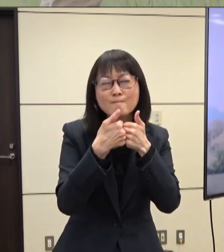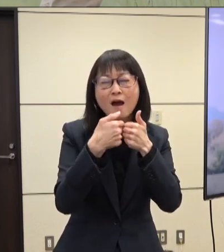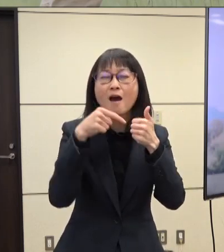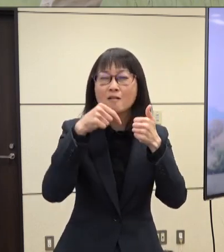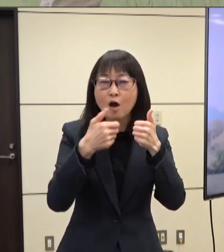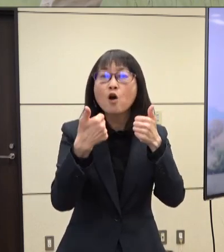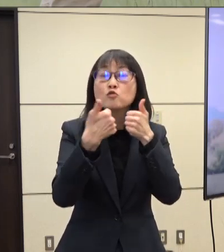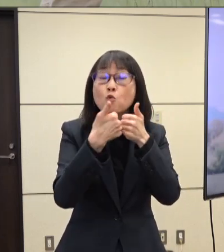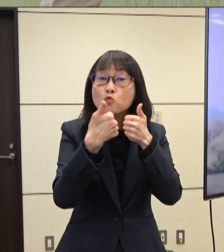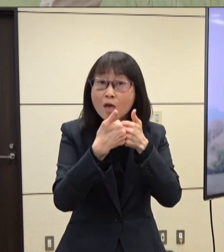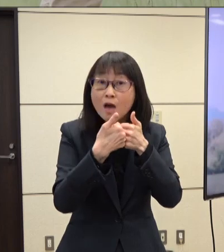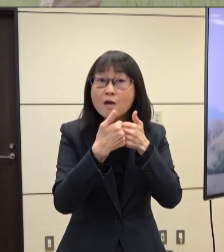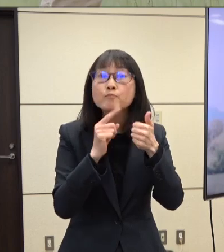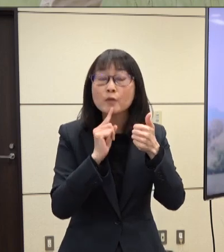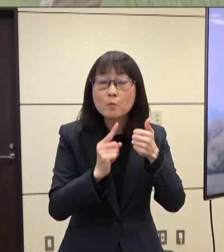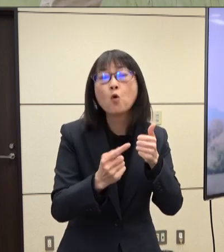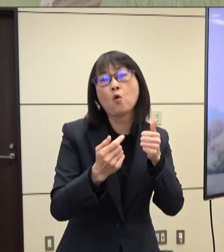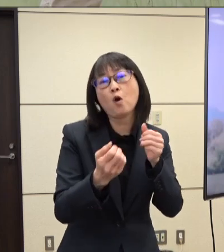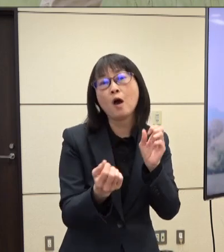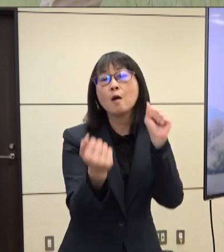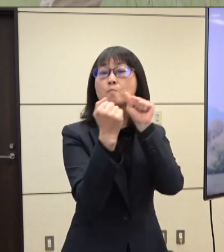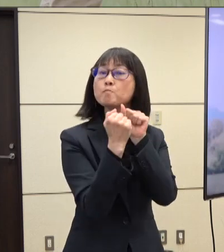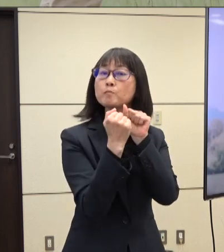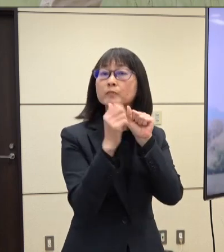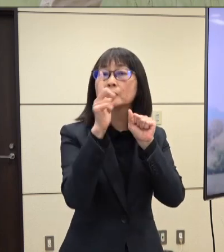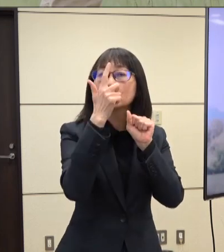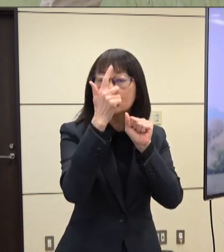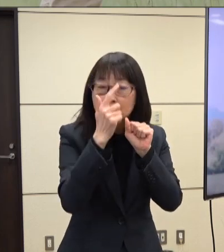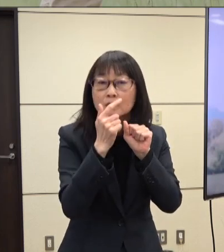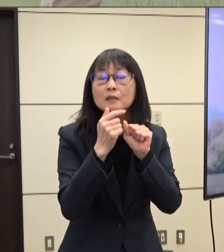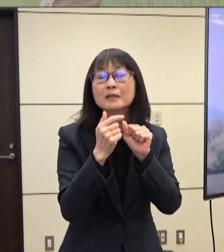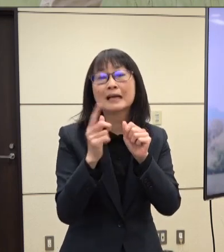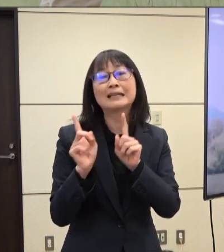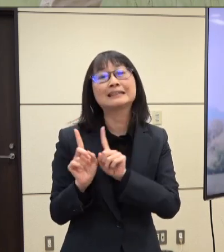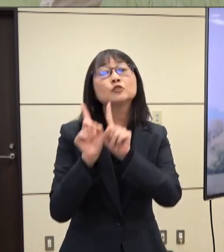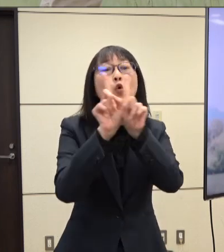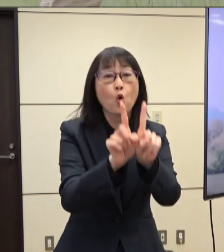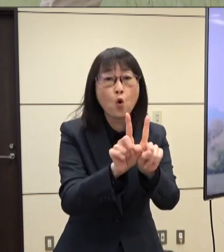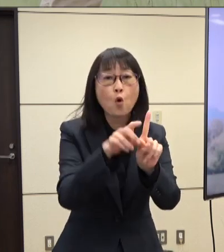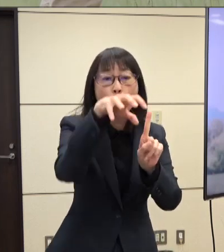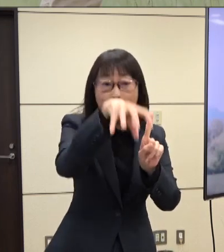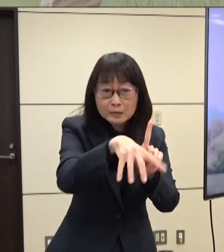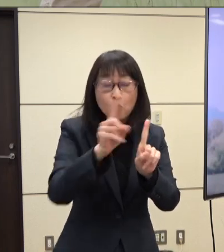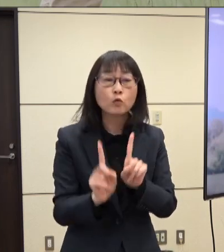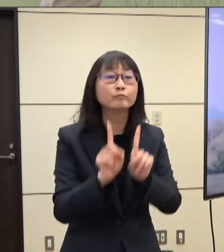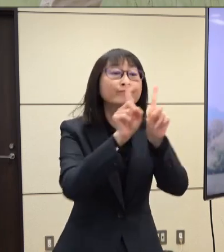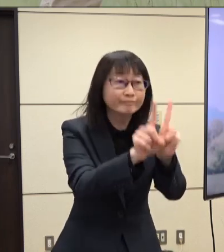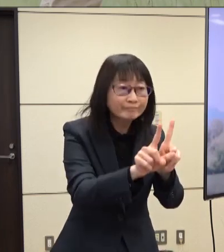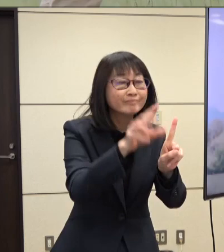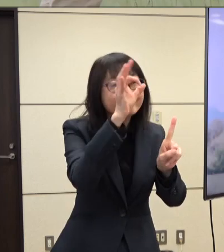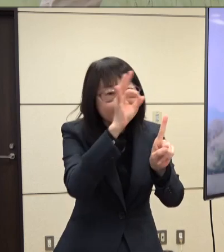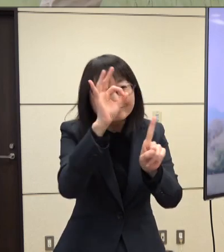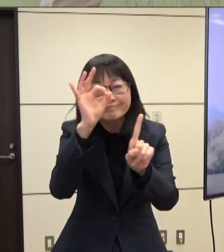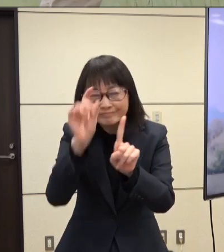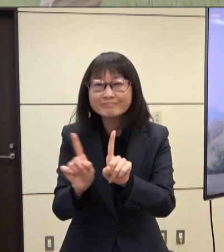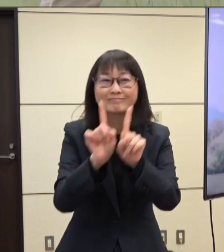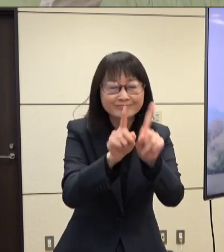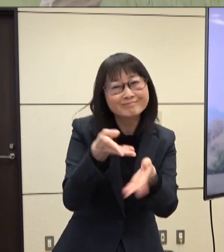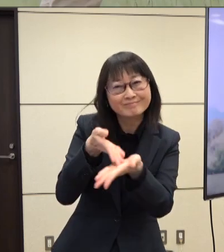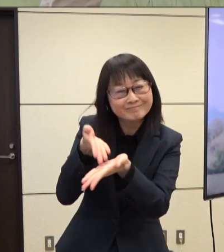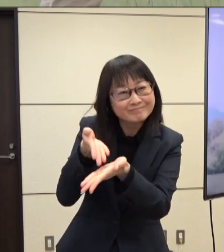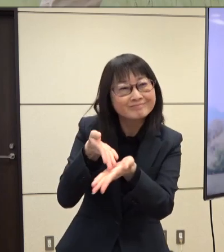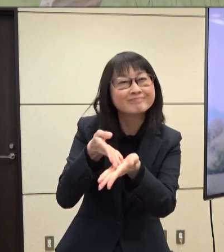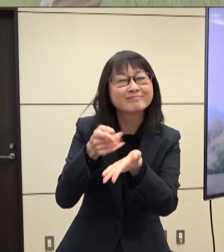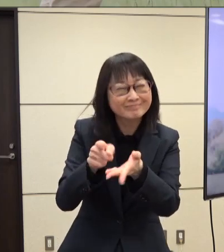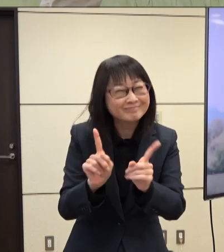対面の相談だけではなくて、実際に現場に行ってですね、一緒に回って歩いて福島の良さを感